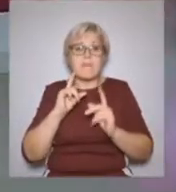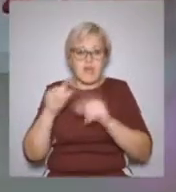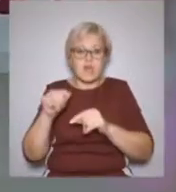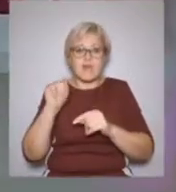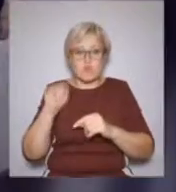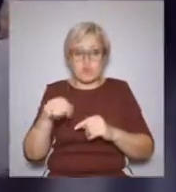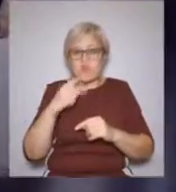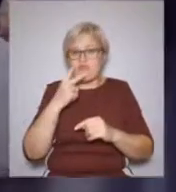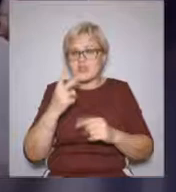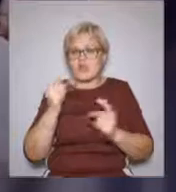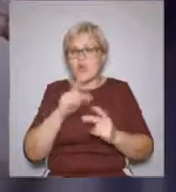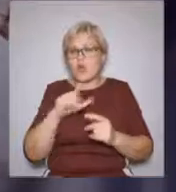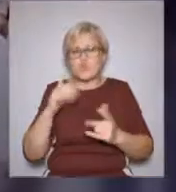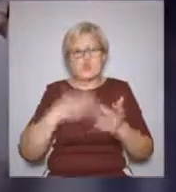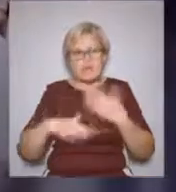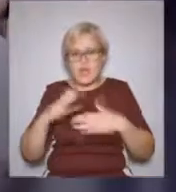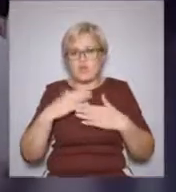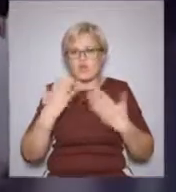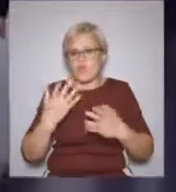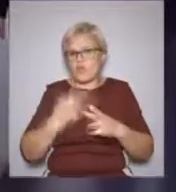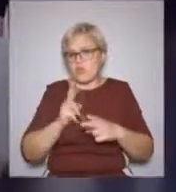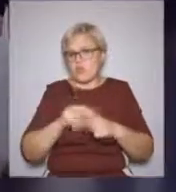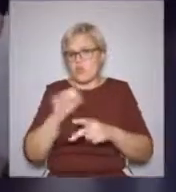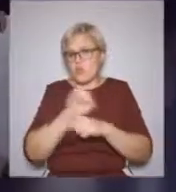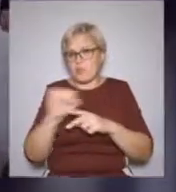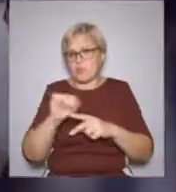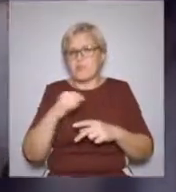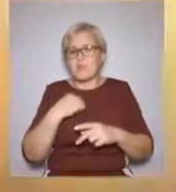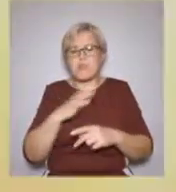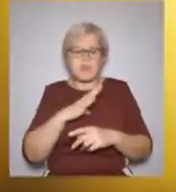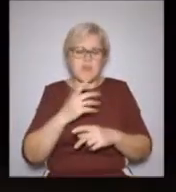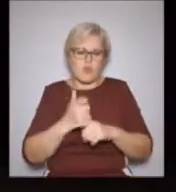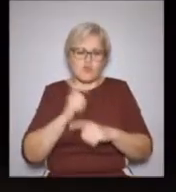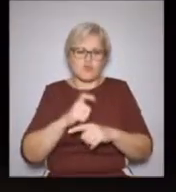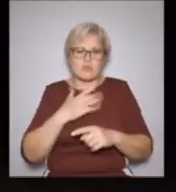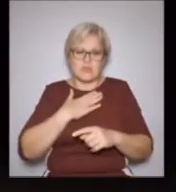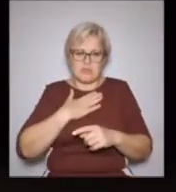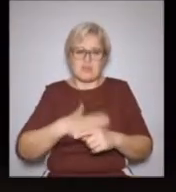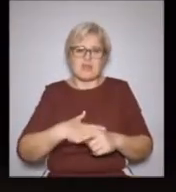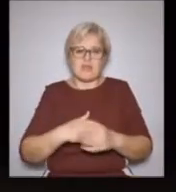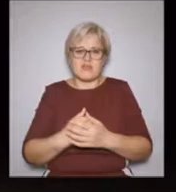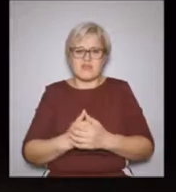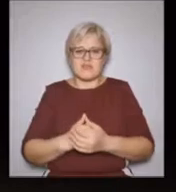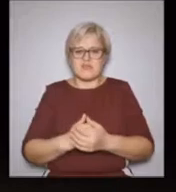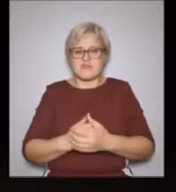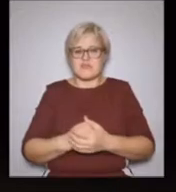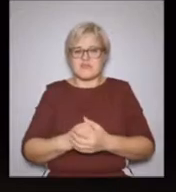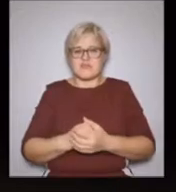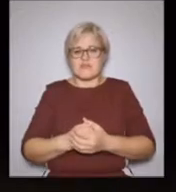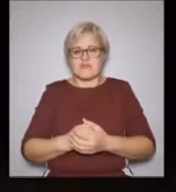и приехав туда видео то есть как люди радуются здесь вот этой победе не было приятно вообще очень